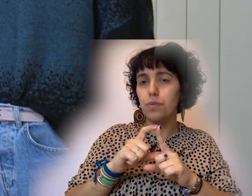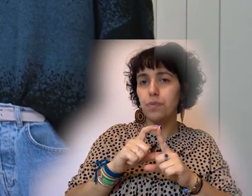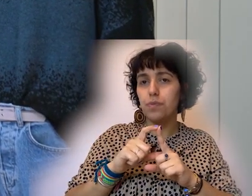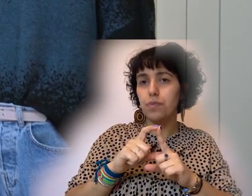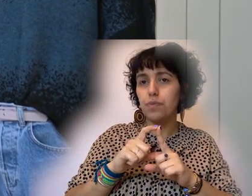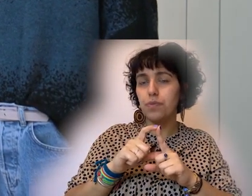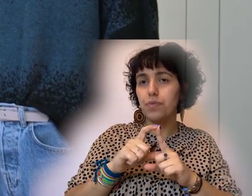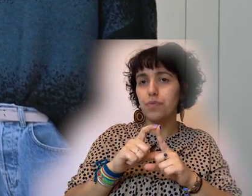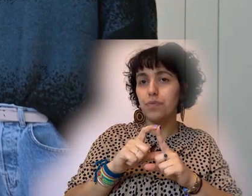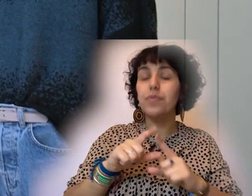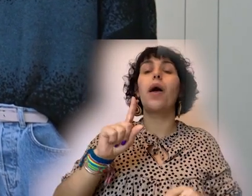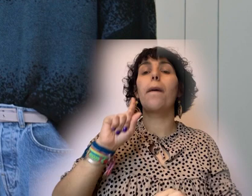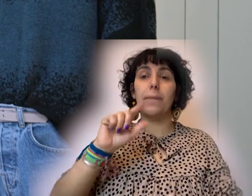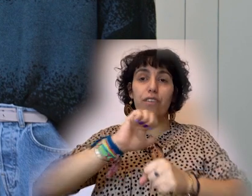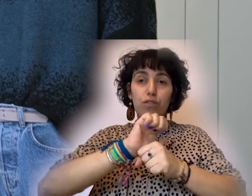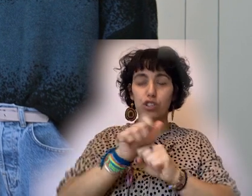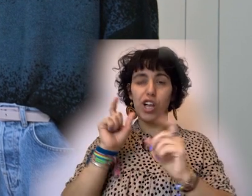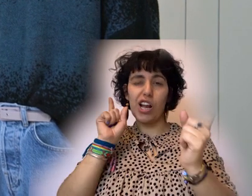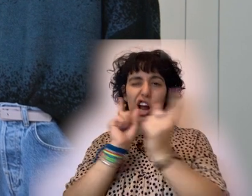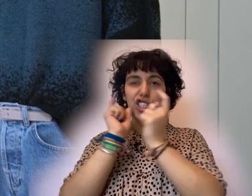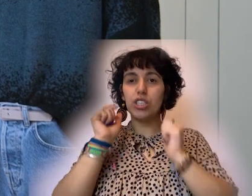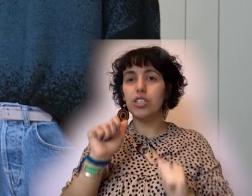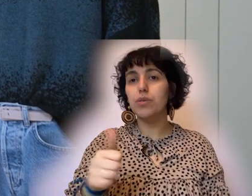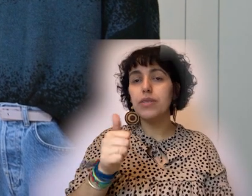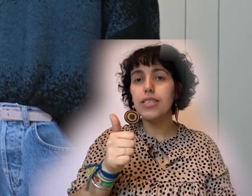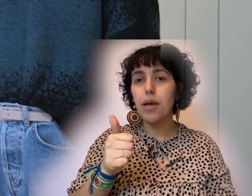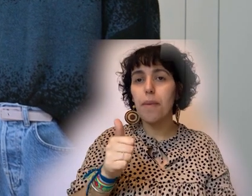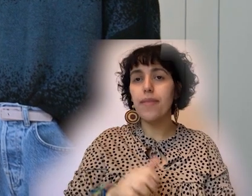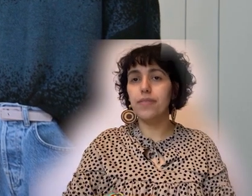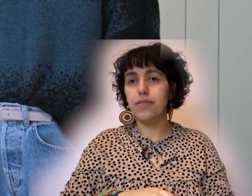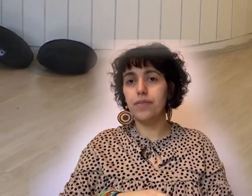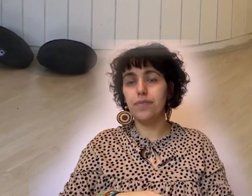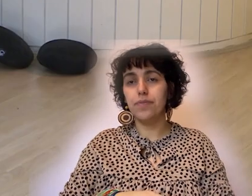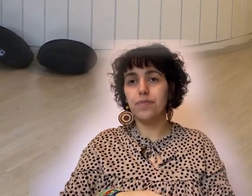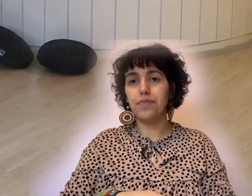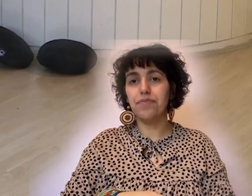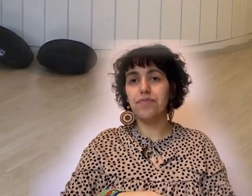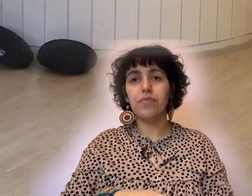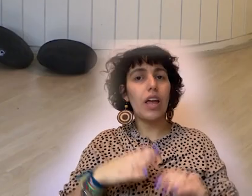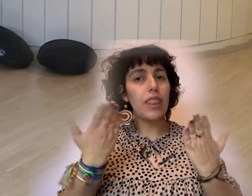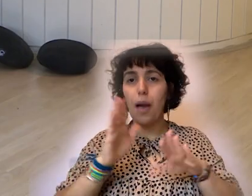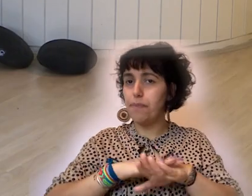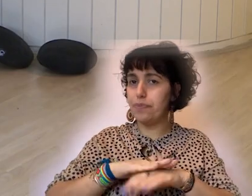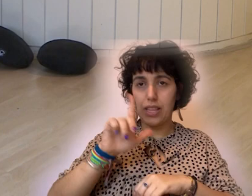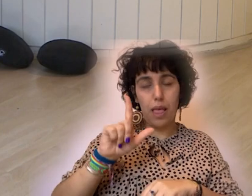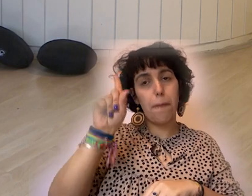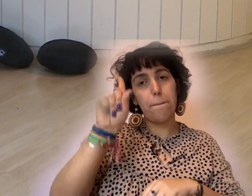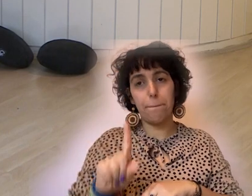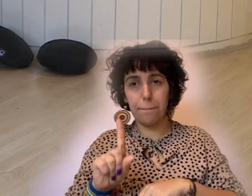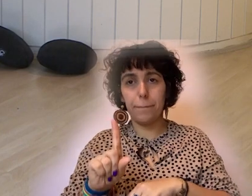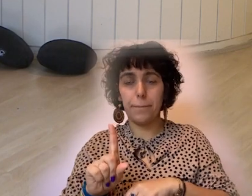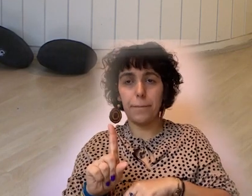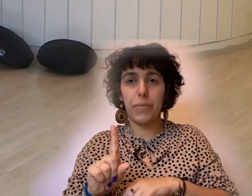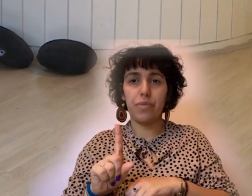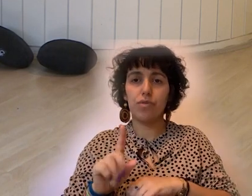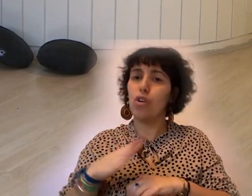saldırıyla karşı karşıya kaldığımız durumlardan öncesinde dedim yani bir şeyleri değiştirmek istiyoruz diye Bunlardan bazıları şunlar birincisi